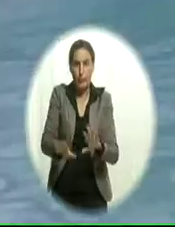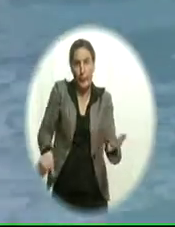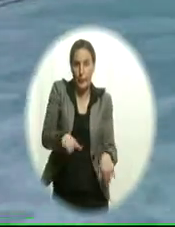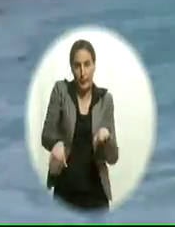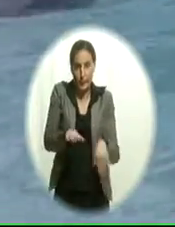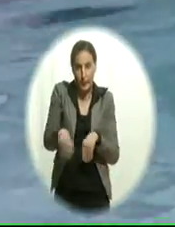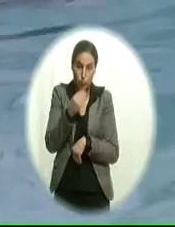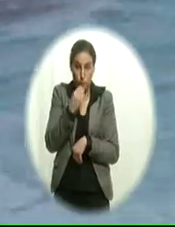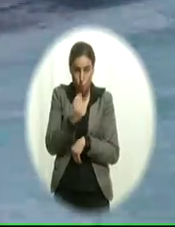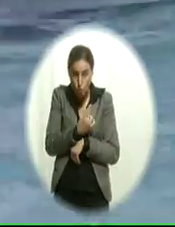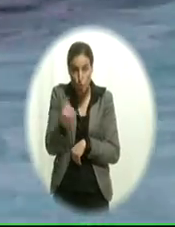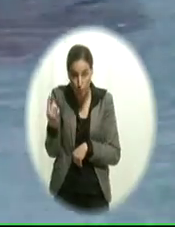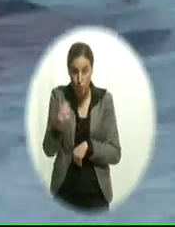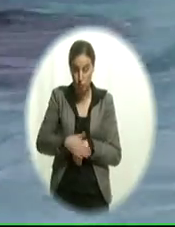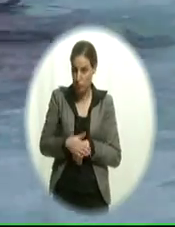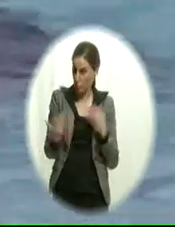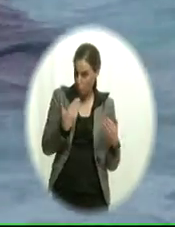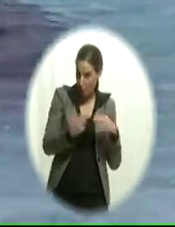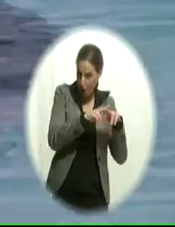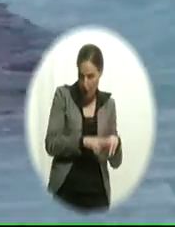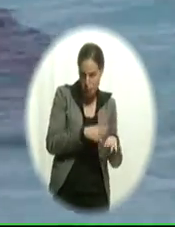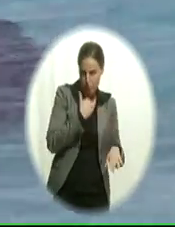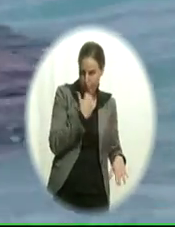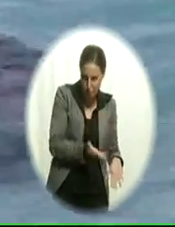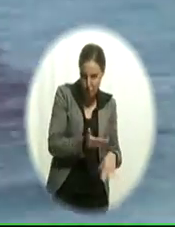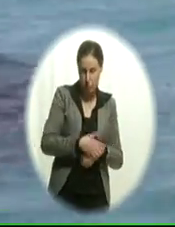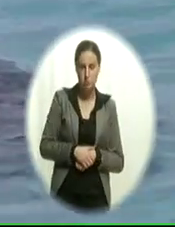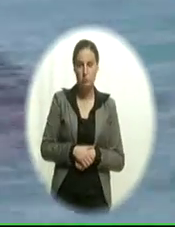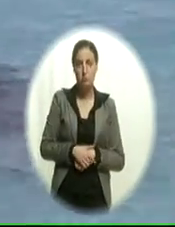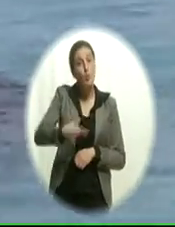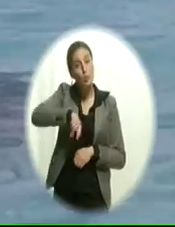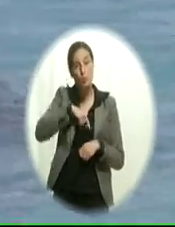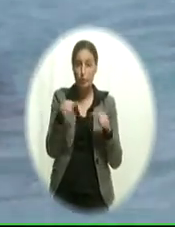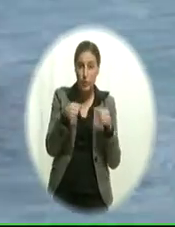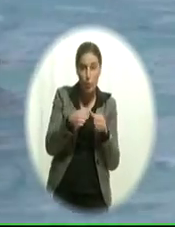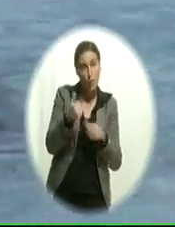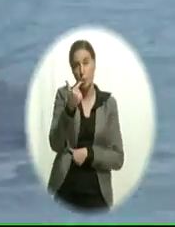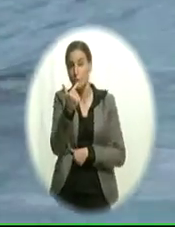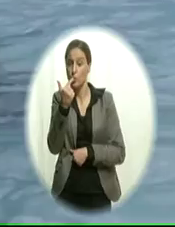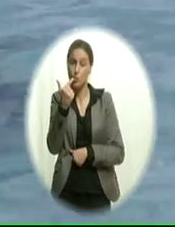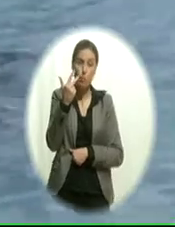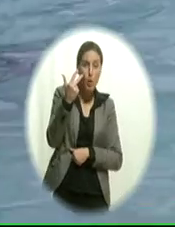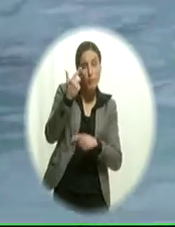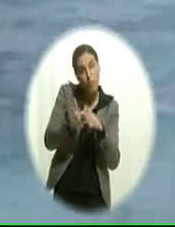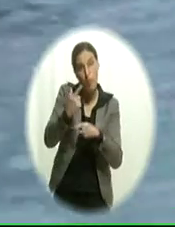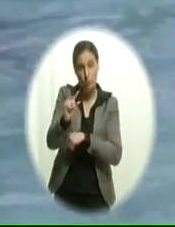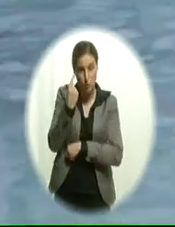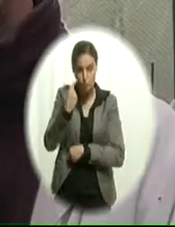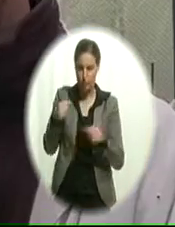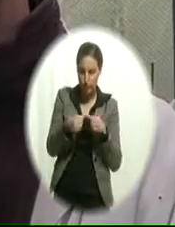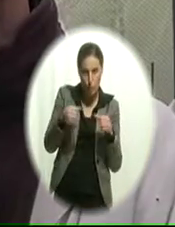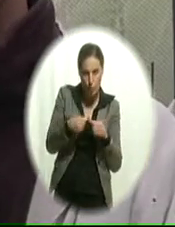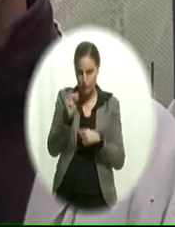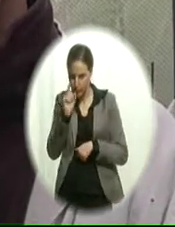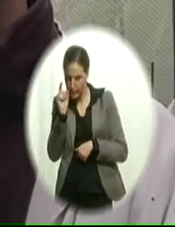essaye d'y aller venir 2-3 fois par jour pour leur donner à manger. Et on essaie de les observer sans qu'ils nous voient quoi, pour